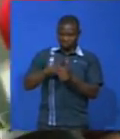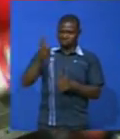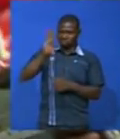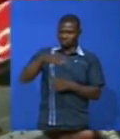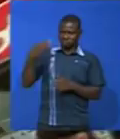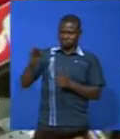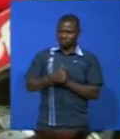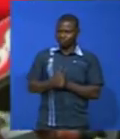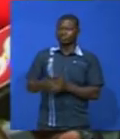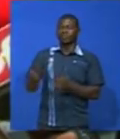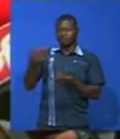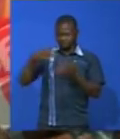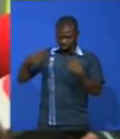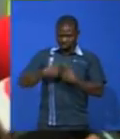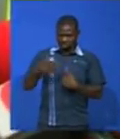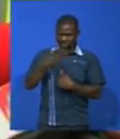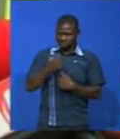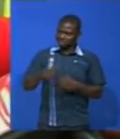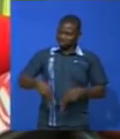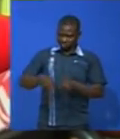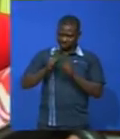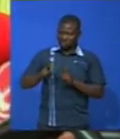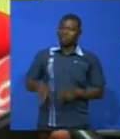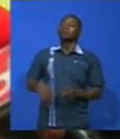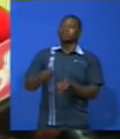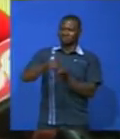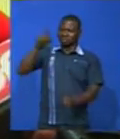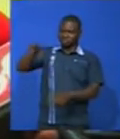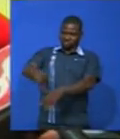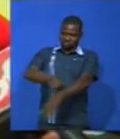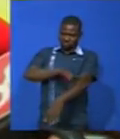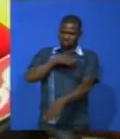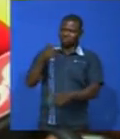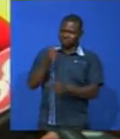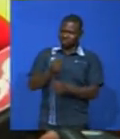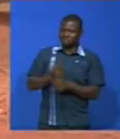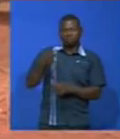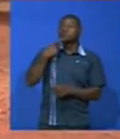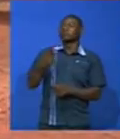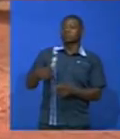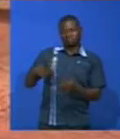permet d'augmenter la longueur des travées. En termes d'entretien, c'est un gain. En termes